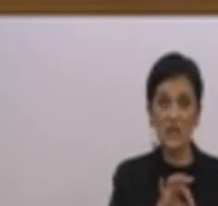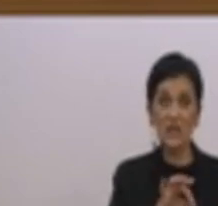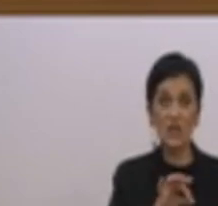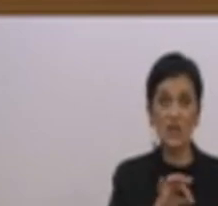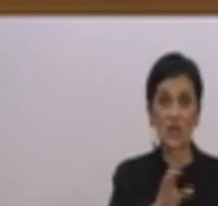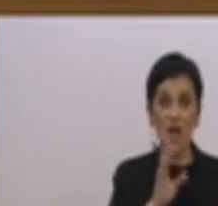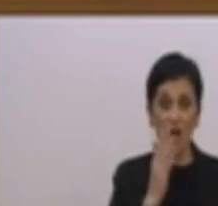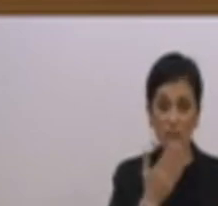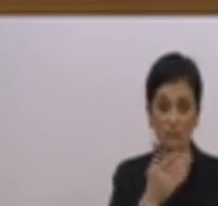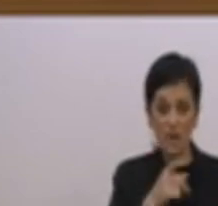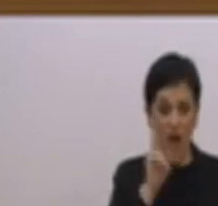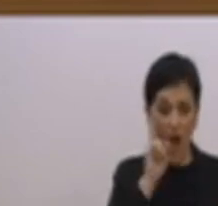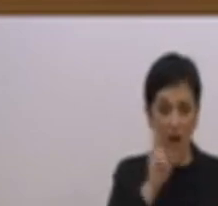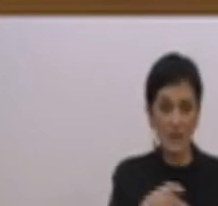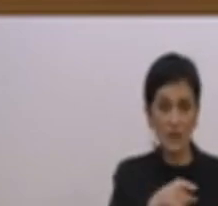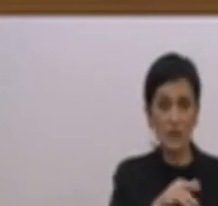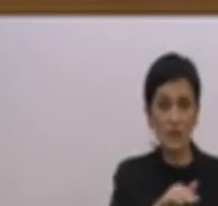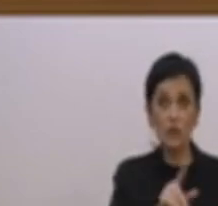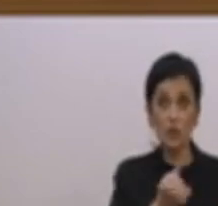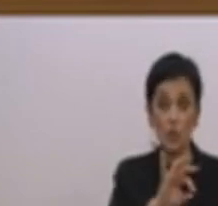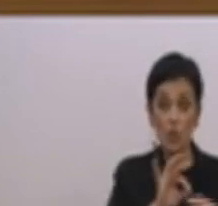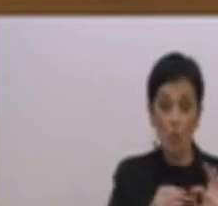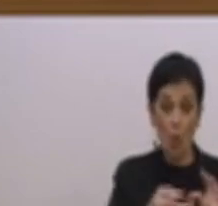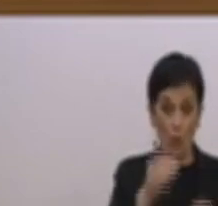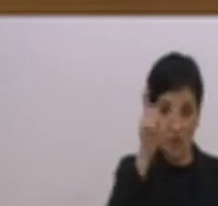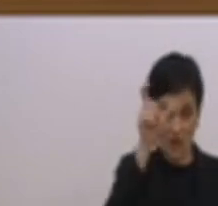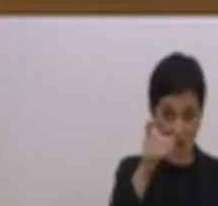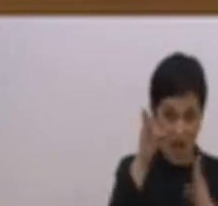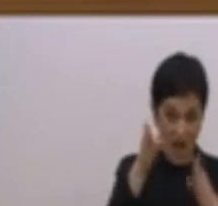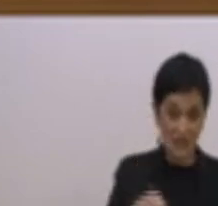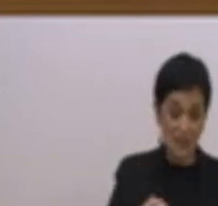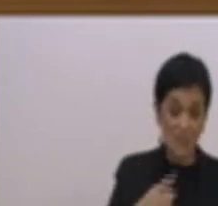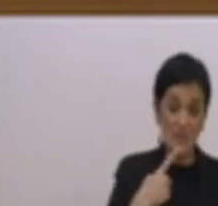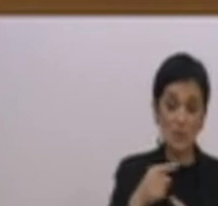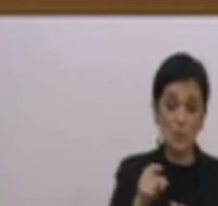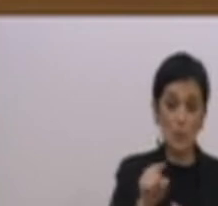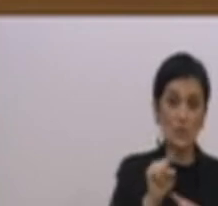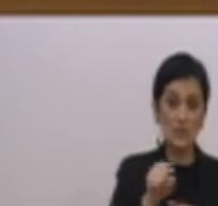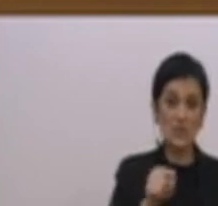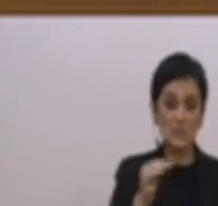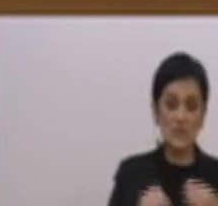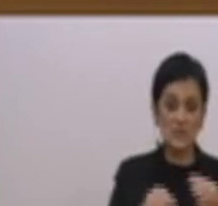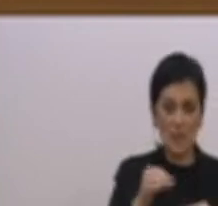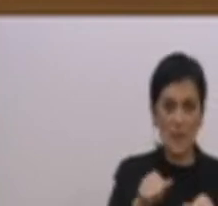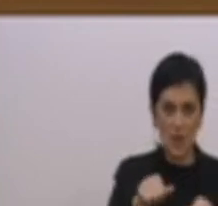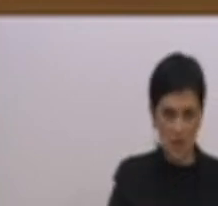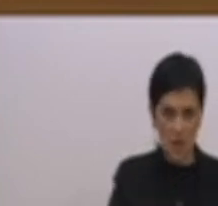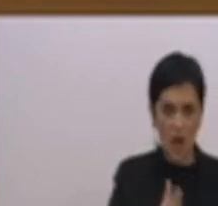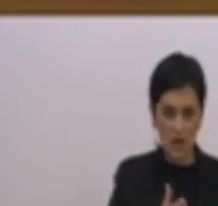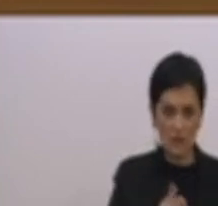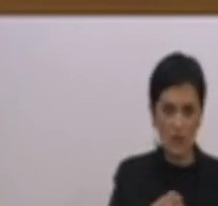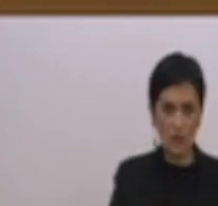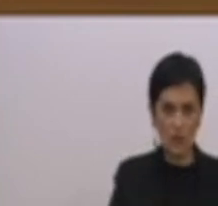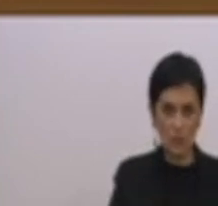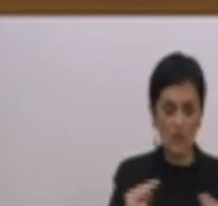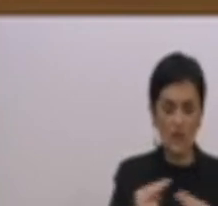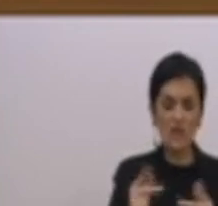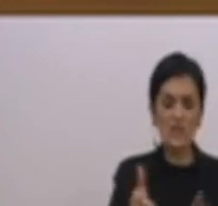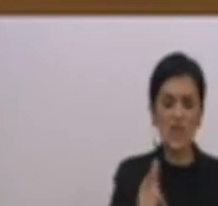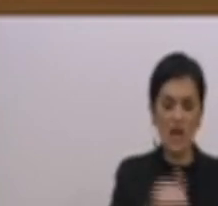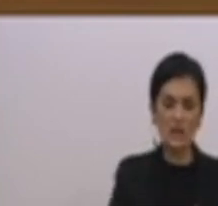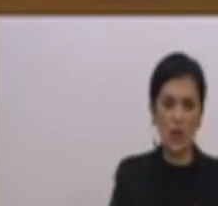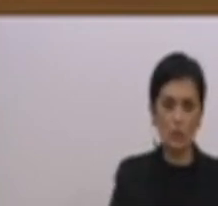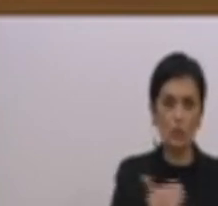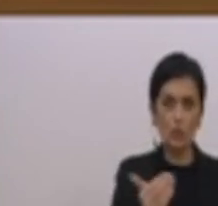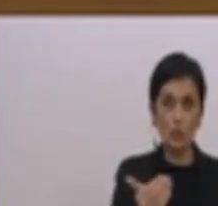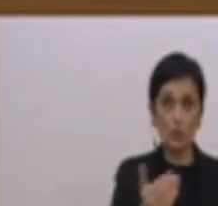საქმის კურსში. Რაიმ კონკრეტულ ადამიანზე, ვიზეც საუბარი მაქვს, მის წინააღმდეგ სასამართლო გადაწყვეტილება გამოტანილი და დადასტურებულია, რომ